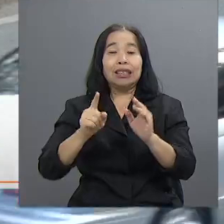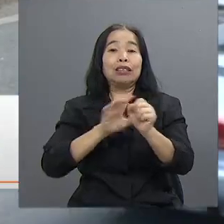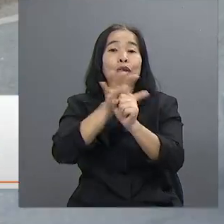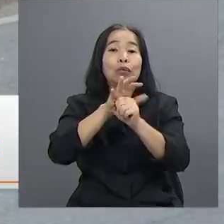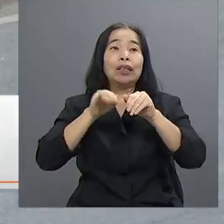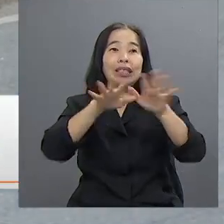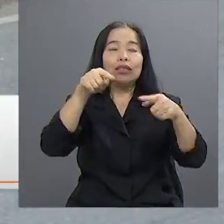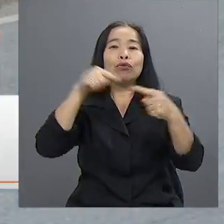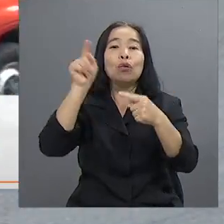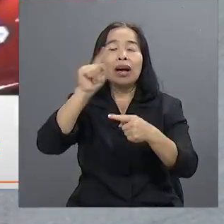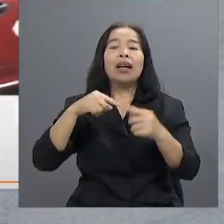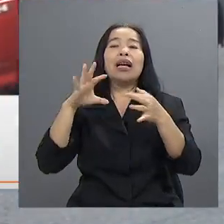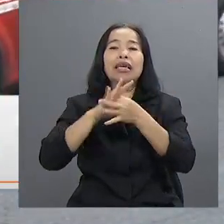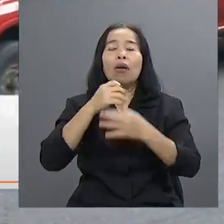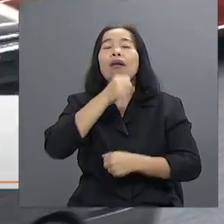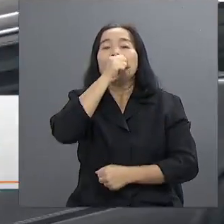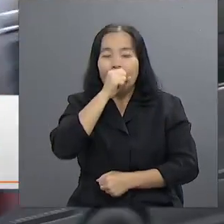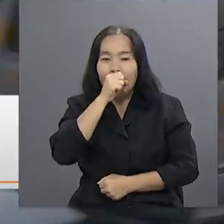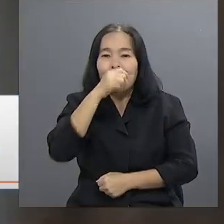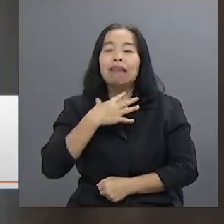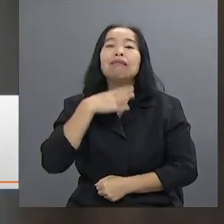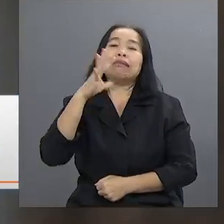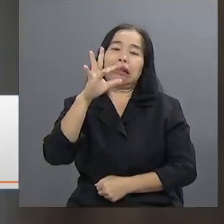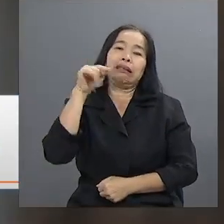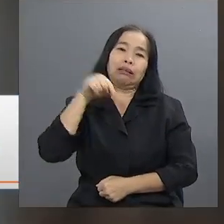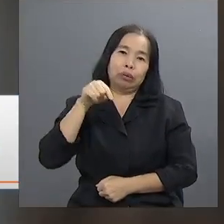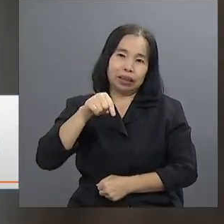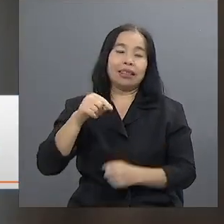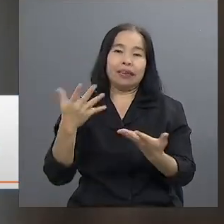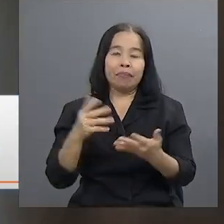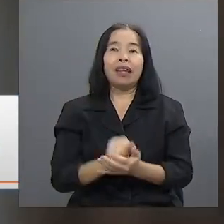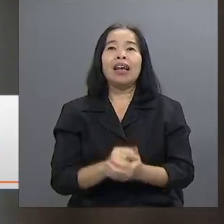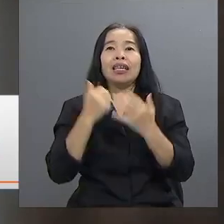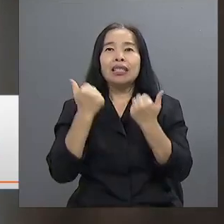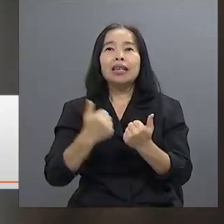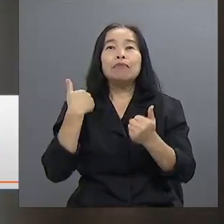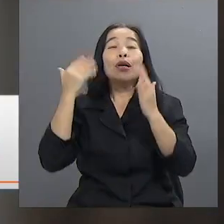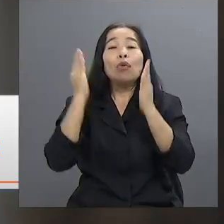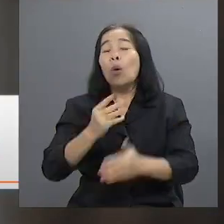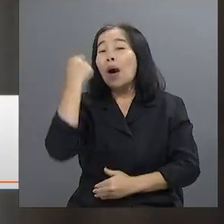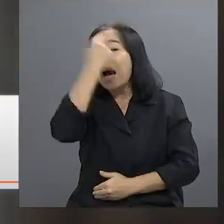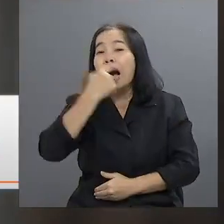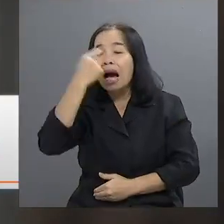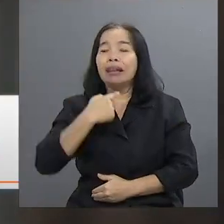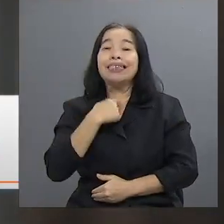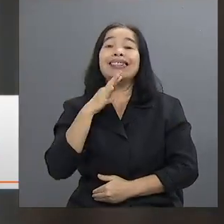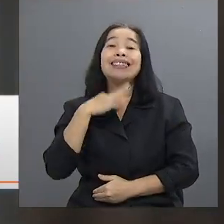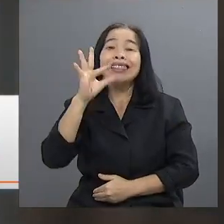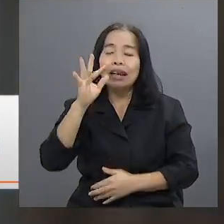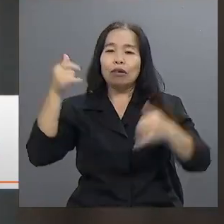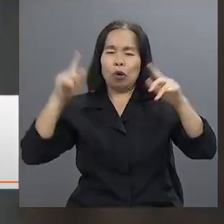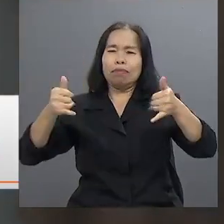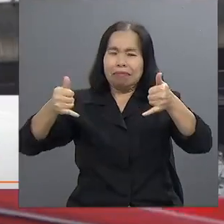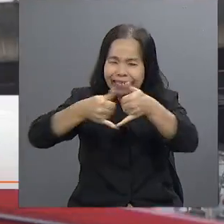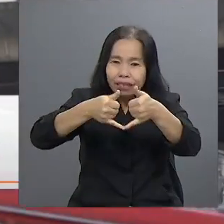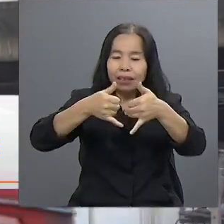หรือที่เรียกกันว่าดรอปเพลทนะครับดรอปเพลทนะฮะซึ่งผู้รับเชื้อจะต้องอยู่ใกล้ชิดกับผู้ป่วยโควิด -19 ที่ไอ